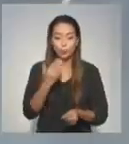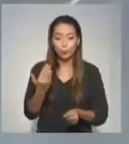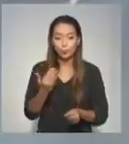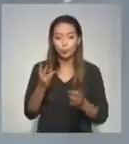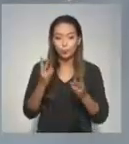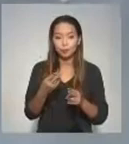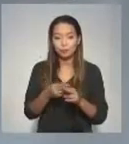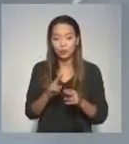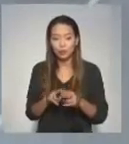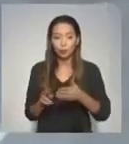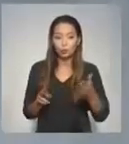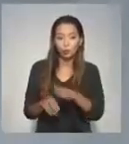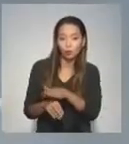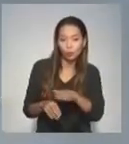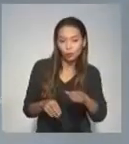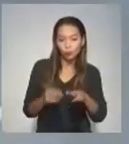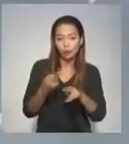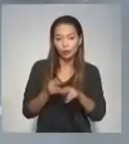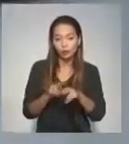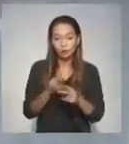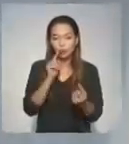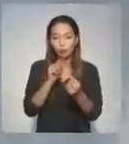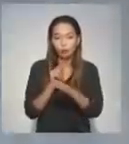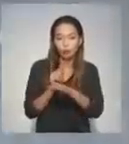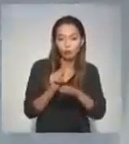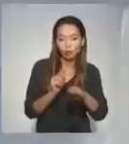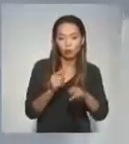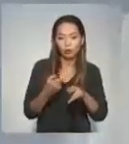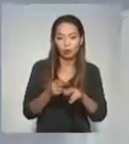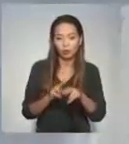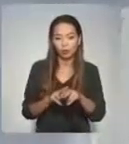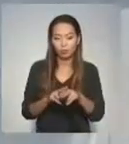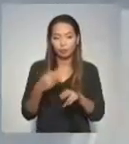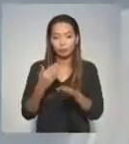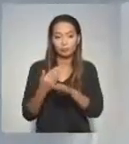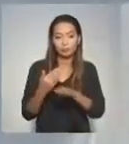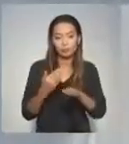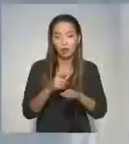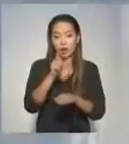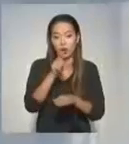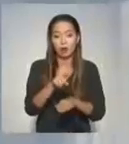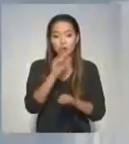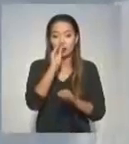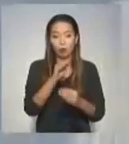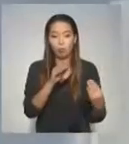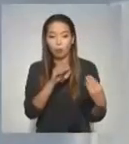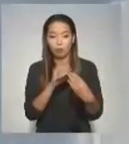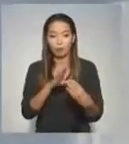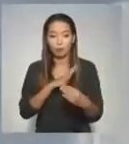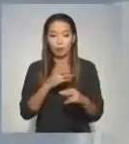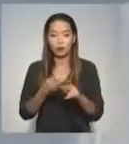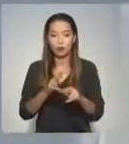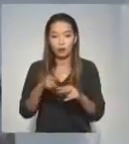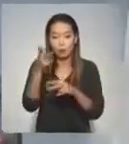оқиғаға солға бұрылып, қарсы қозғалысқа арналған жолға шығып, қос үздіксіз жолақты кесіп өткен азамат кінәлі. Оны айғақтайтын